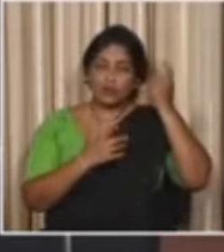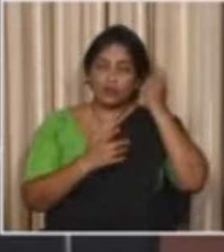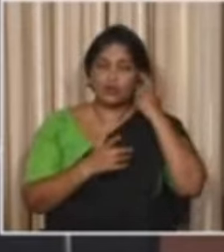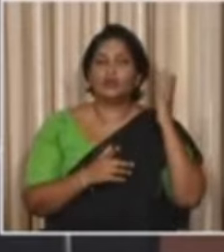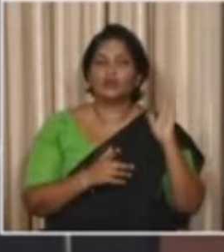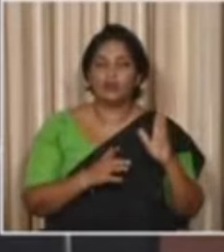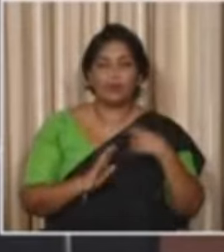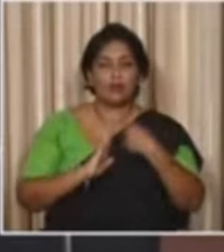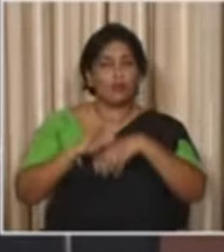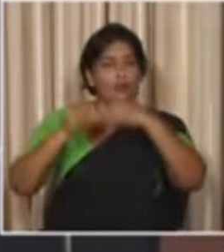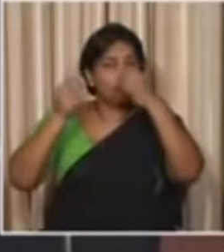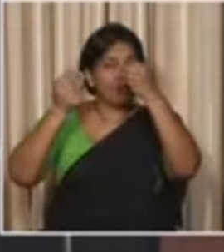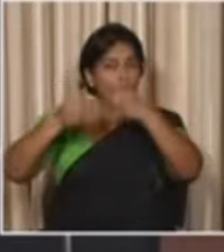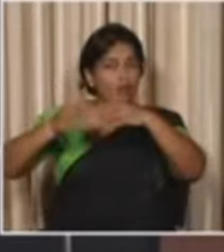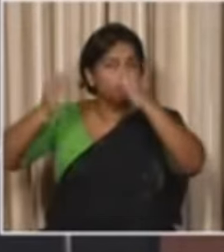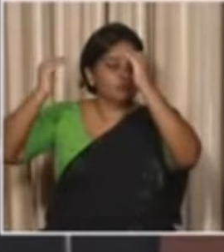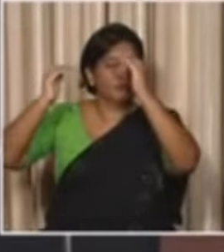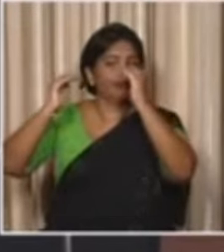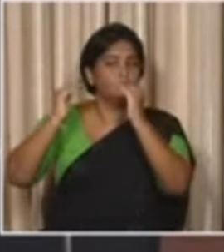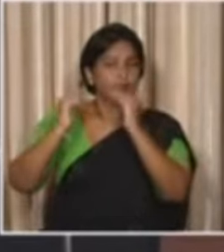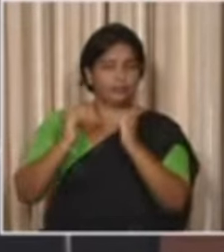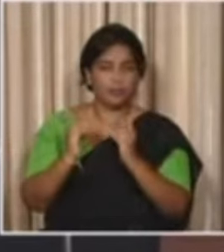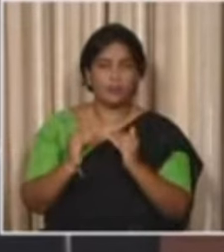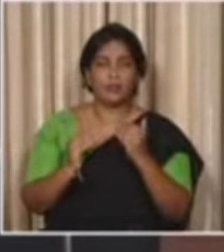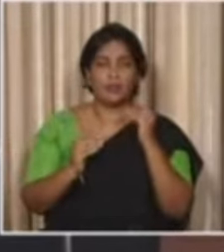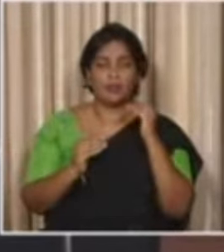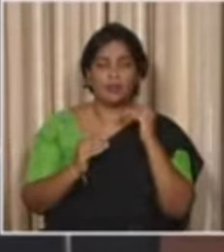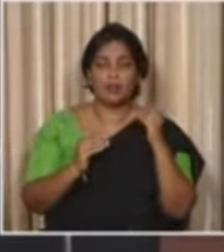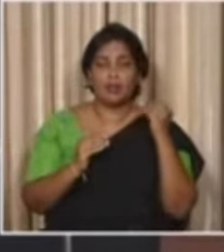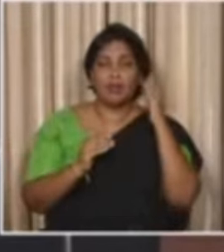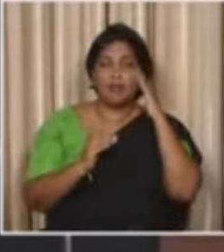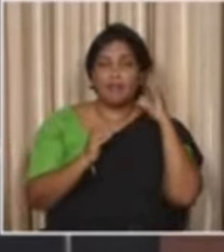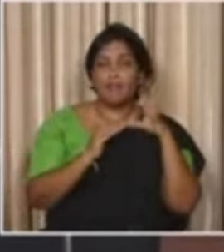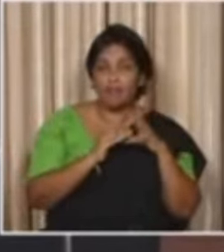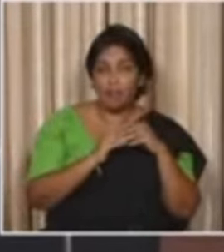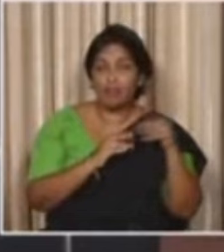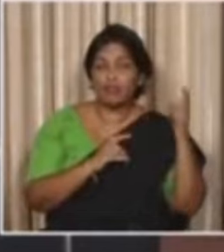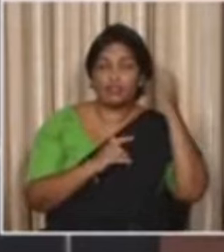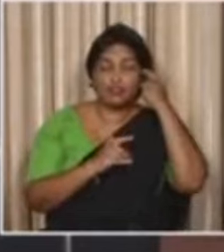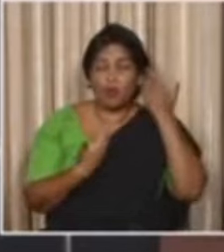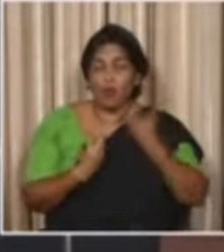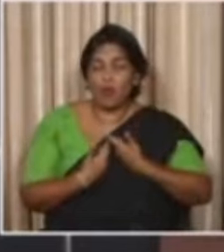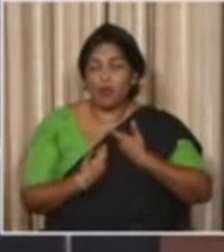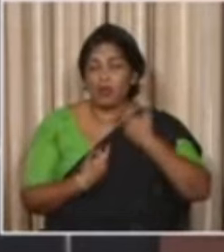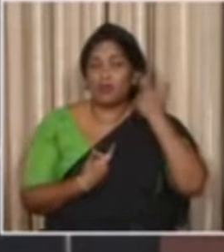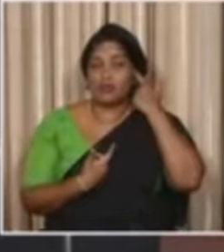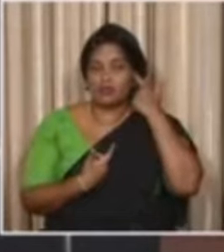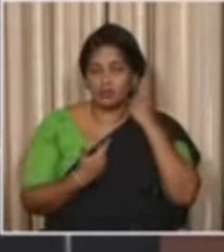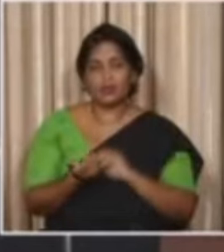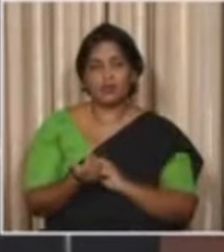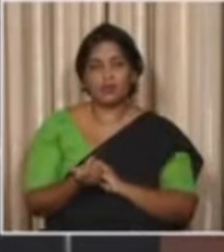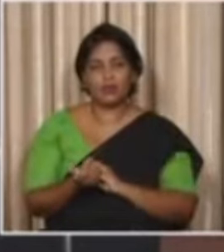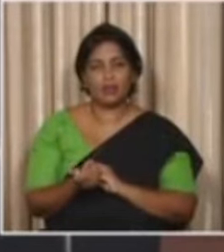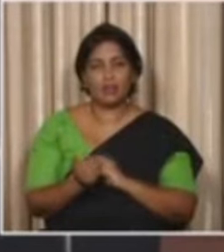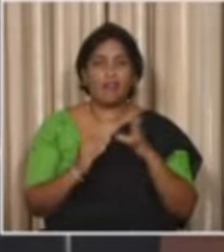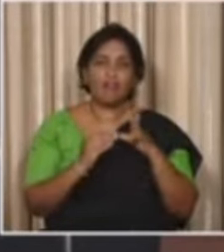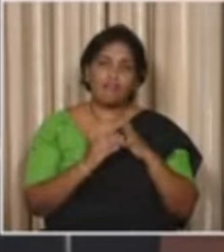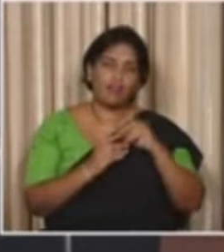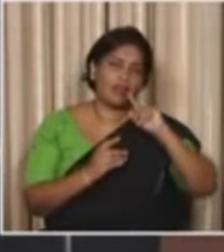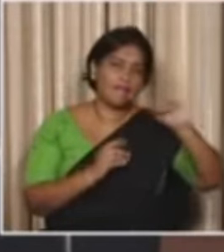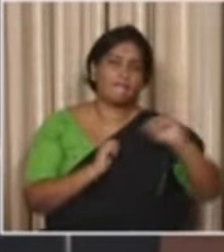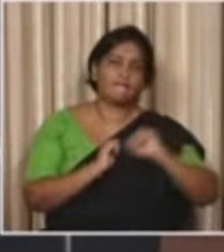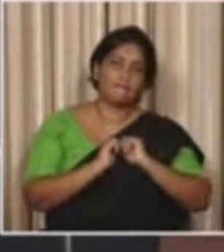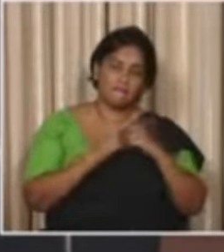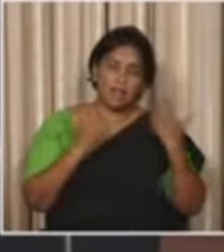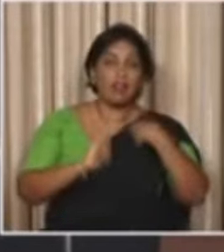කියලා. රට බංකොලොත් වේගෙන යනවා මගේ භාර්යාව විතරයි මගේ මානසික තත්ත්වය දන්නේ කියලා. භාර්යාවට කියලා වැඩක් නෑනේ